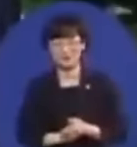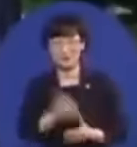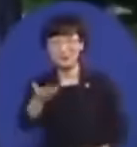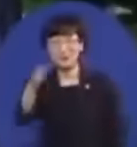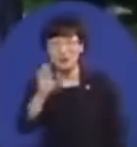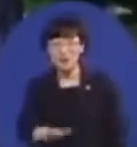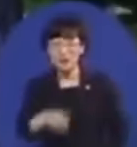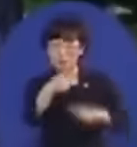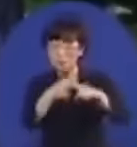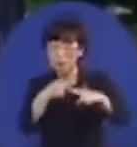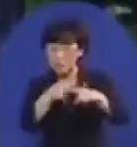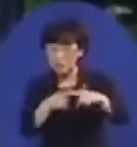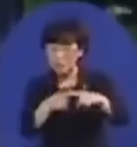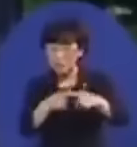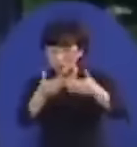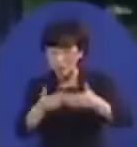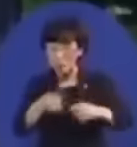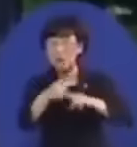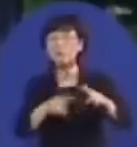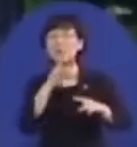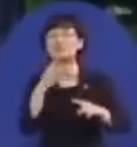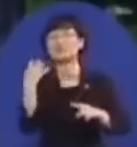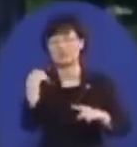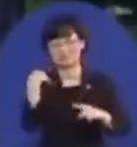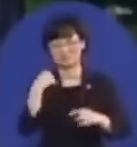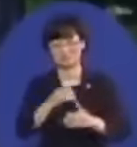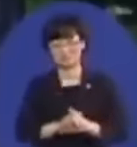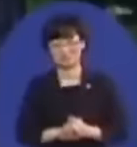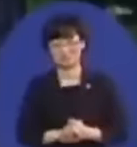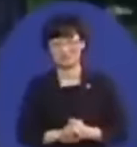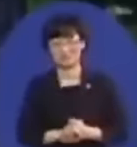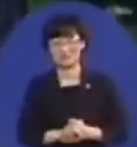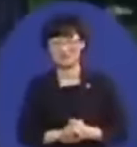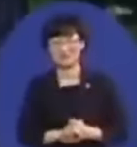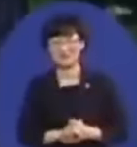그러나 반쯤 내놓으면 반쯤밖에 책임질 수 없다.